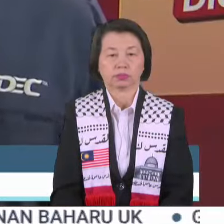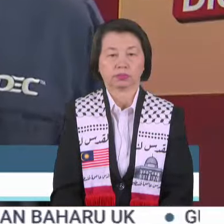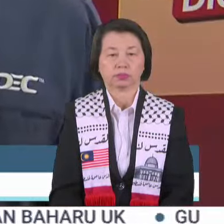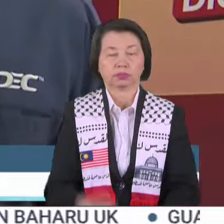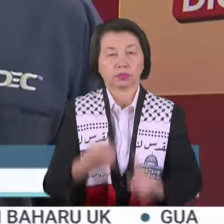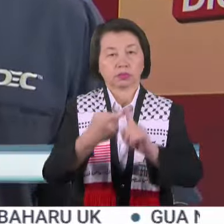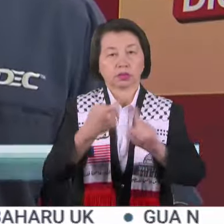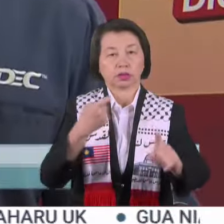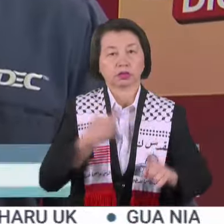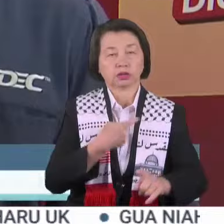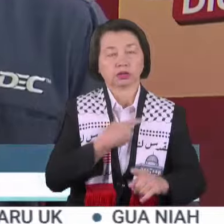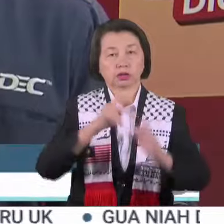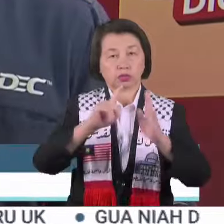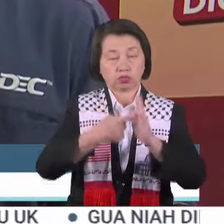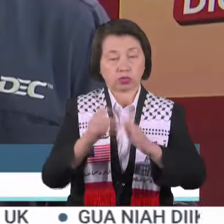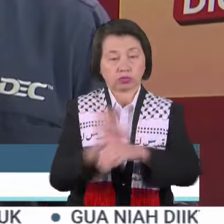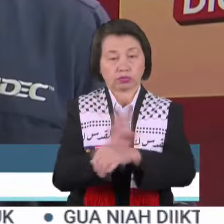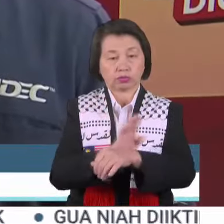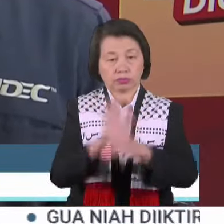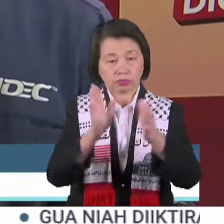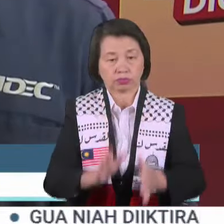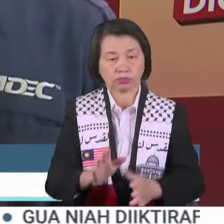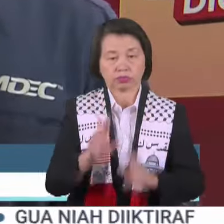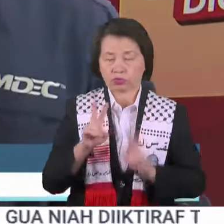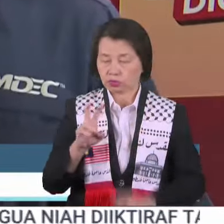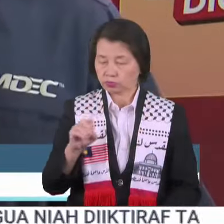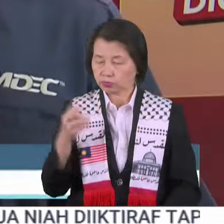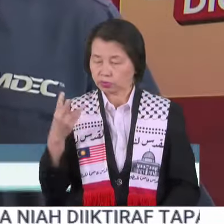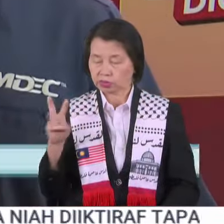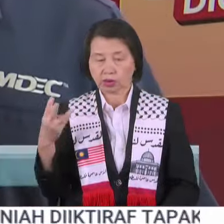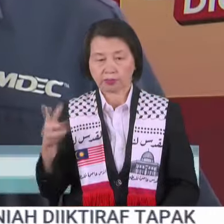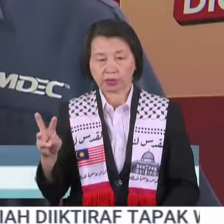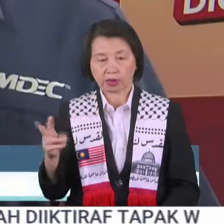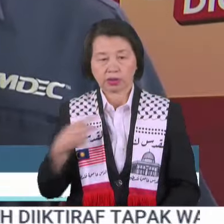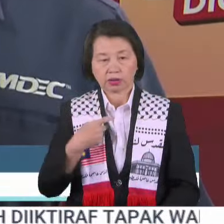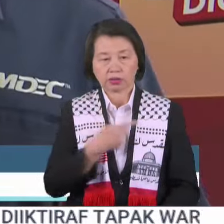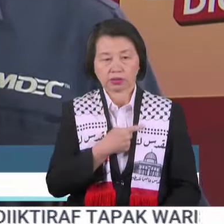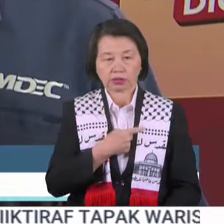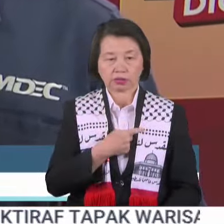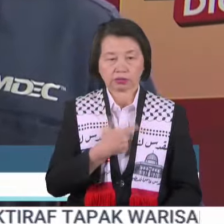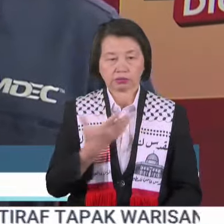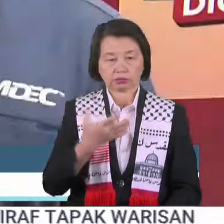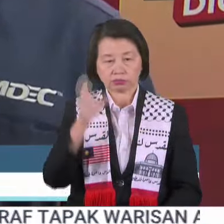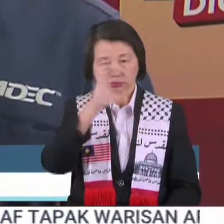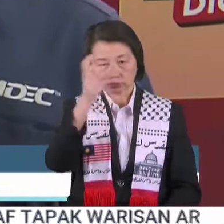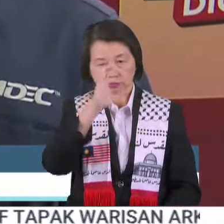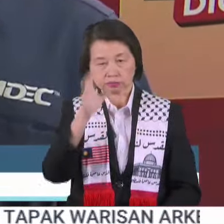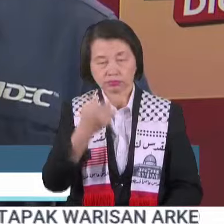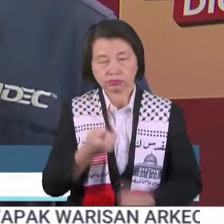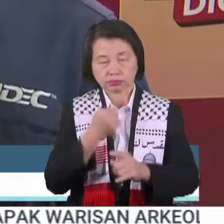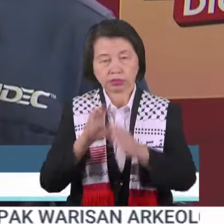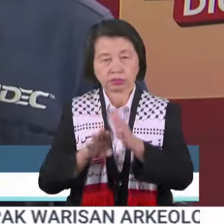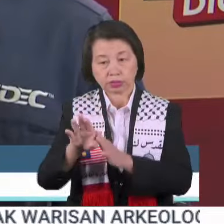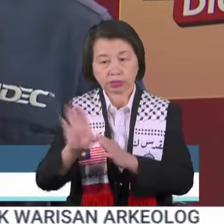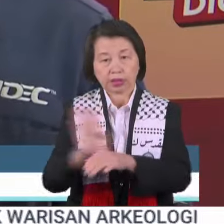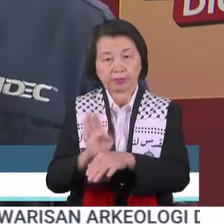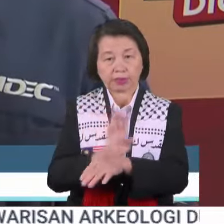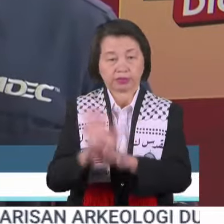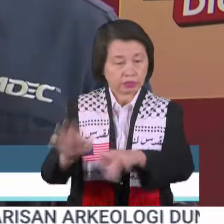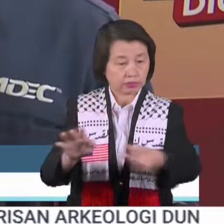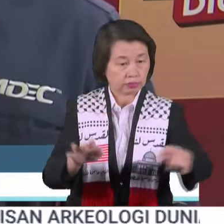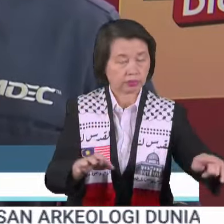Daripada kita mulakan program usahawan 2016 lagi. Jadi kita jejak dari segi prestasi perniagaan mereka